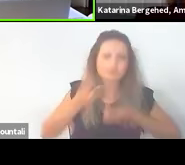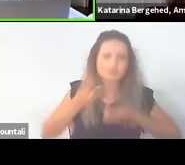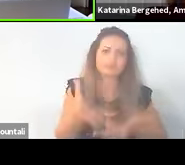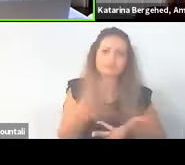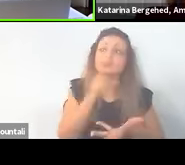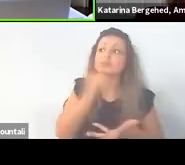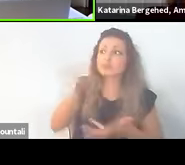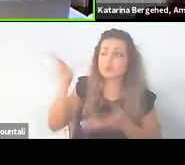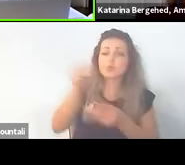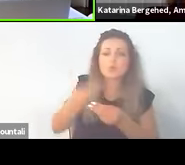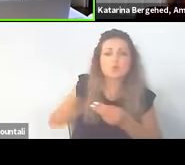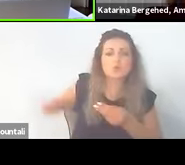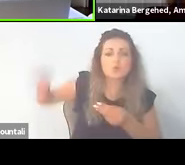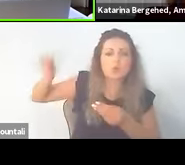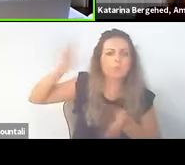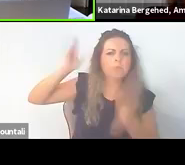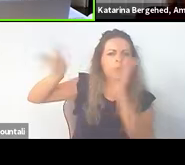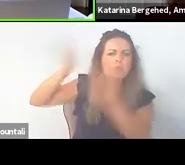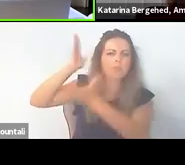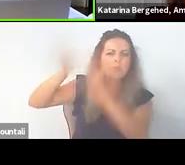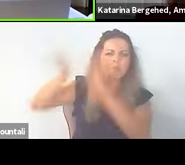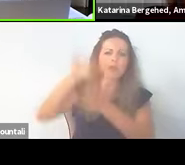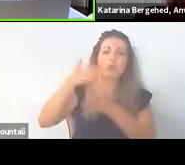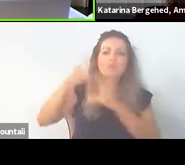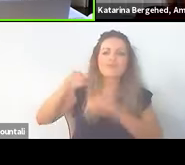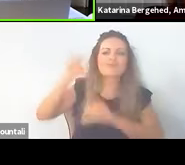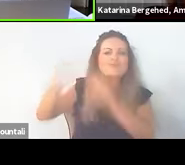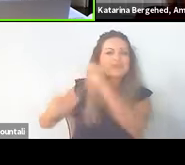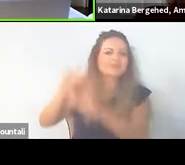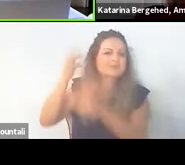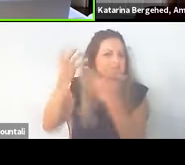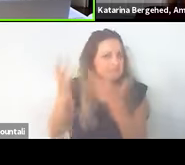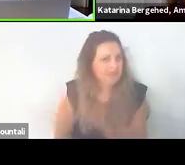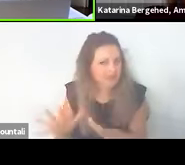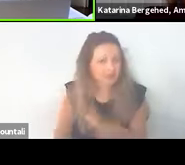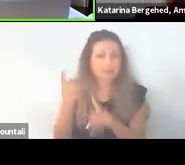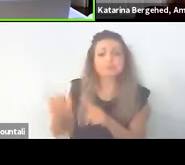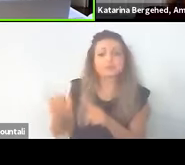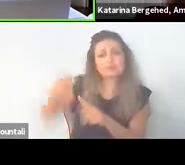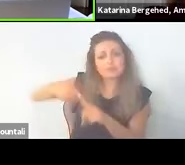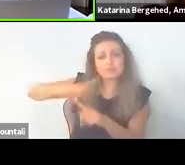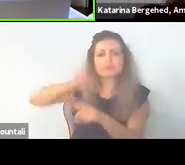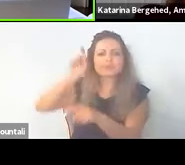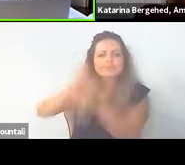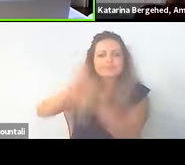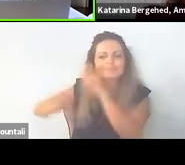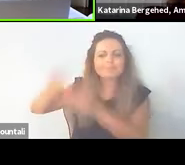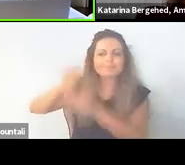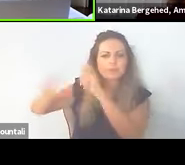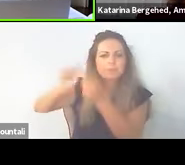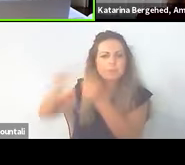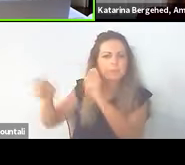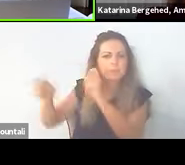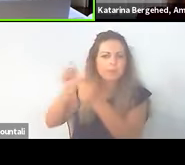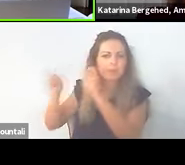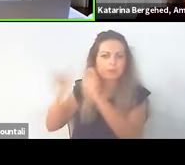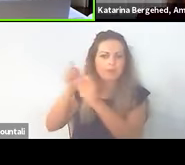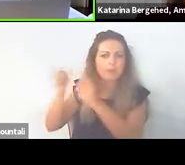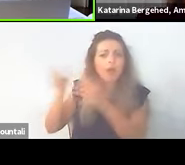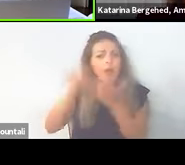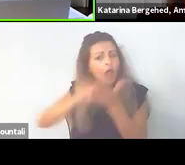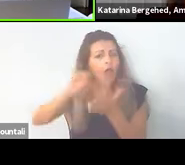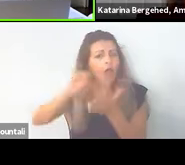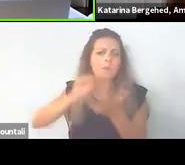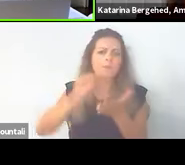οι καταδίκες για βιασμό, αλλά οι παρεμβάσεις συνεχίζονται και μετά την νομική κατοχήρωση, ακριβώς στην